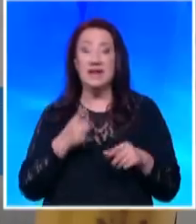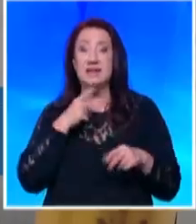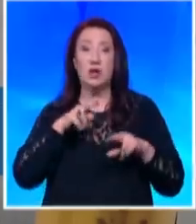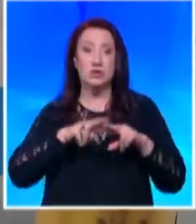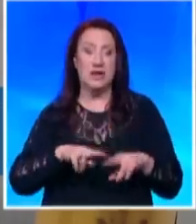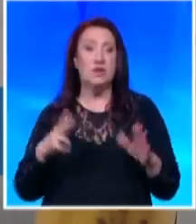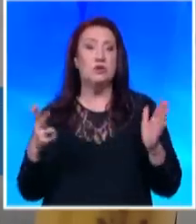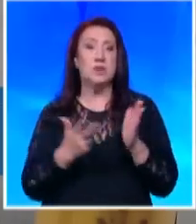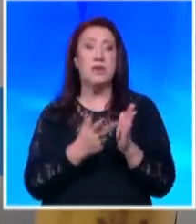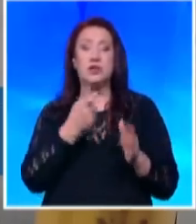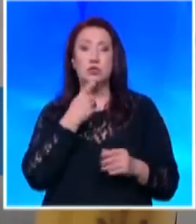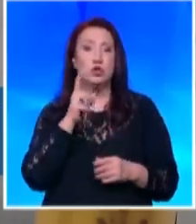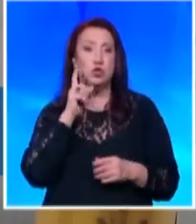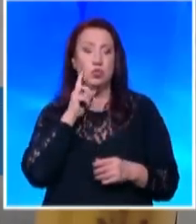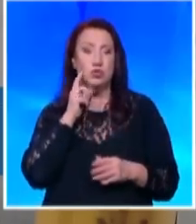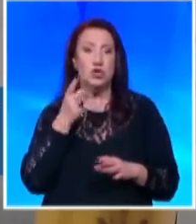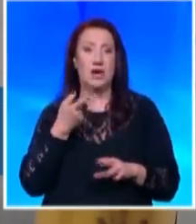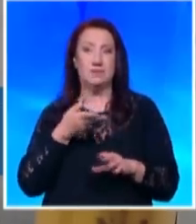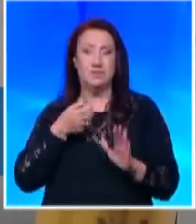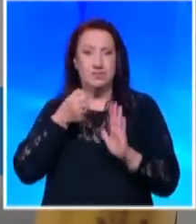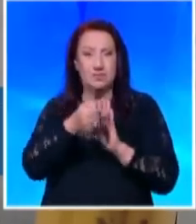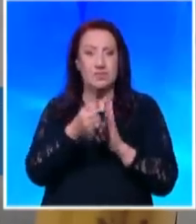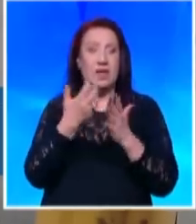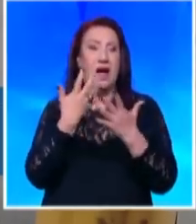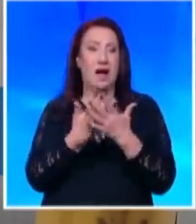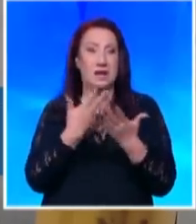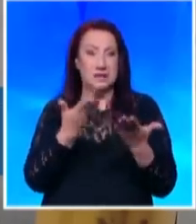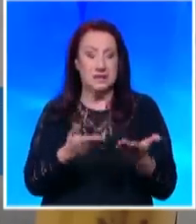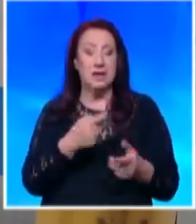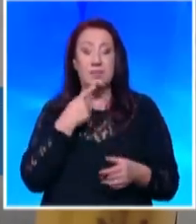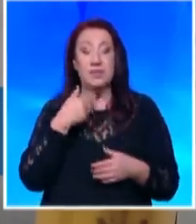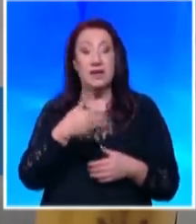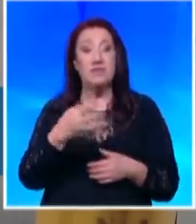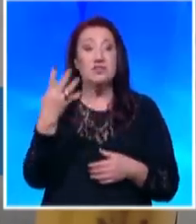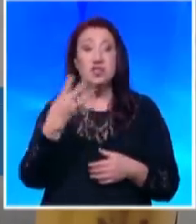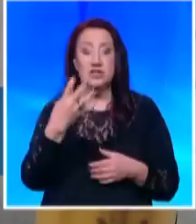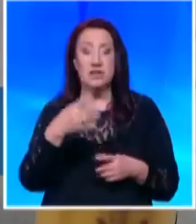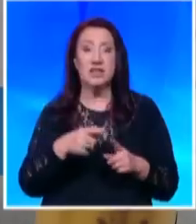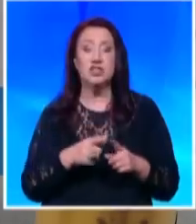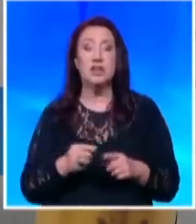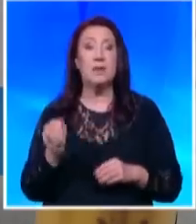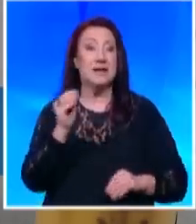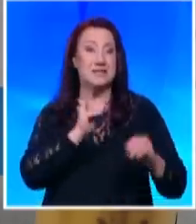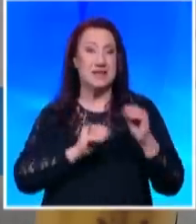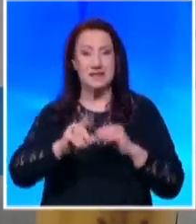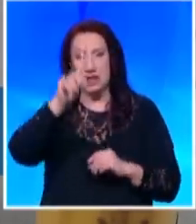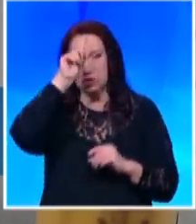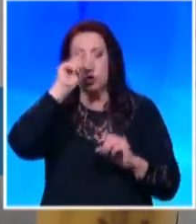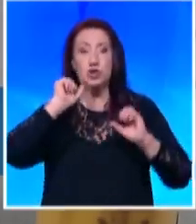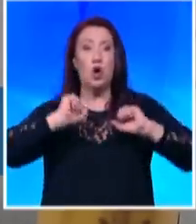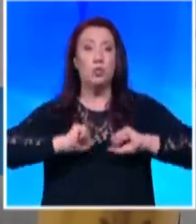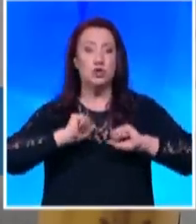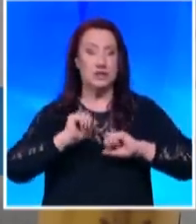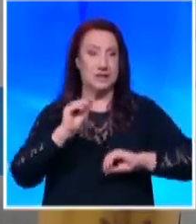очаква извънредна сесия на Столичния общински съвет. На нея е поканен и вътрешният министър Иван Демерджиев. Искането на общински